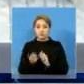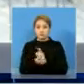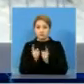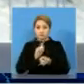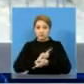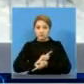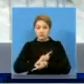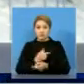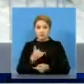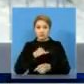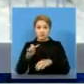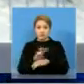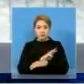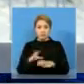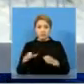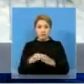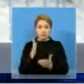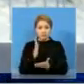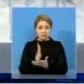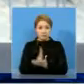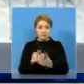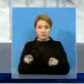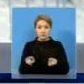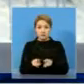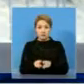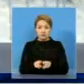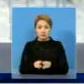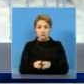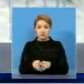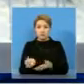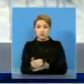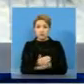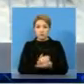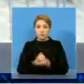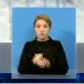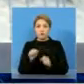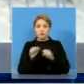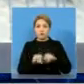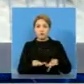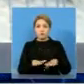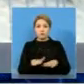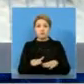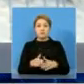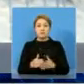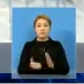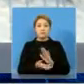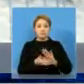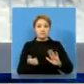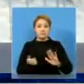есть у нас существует ночная бригада. Также для уборки негабаритного мусора